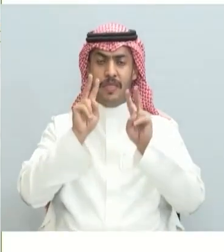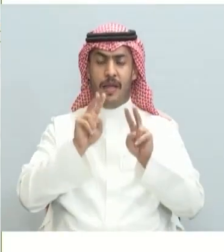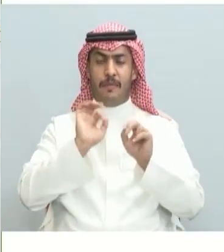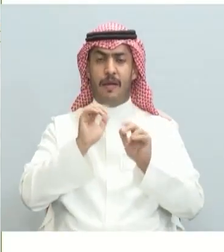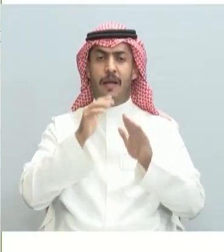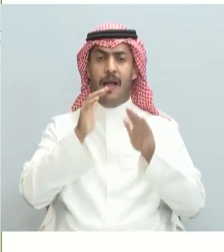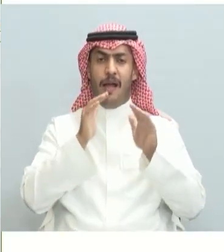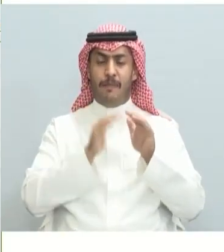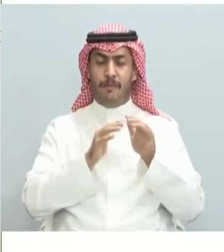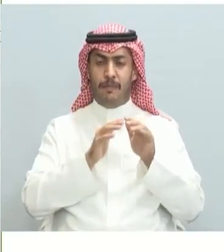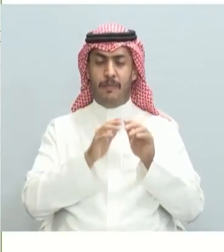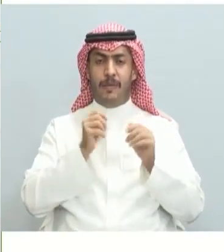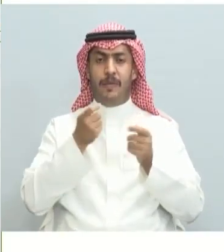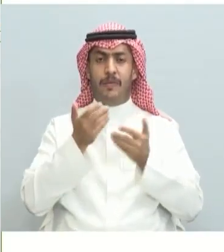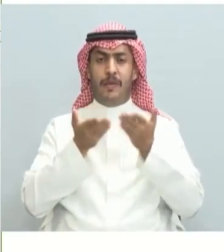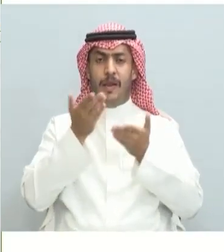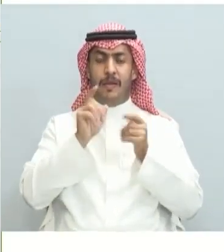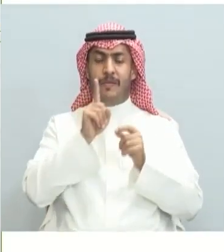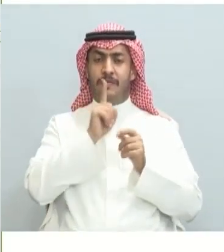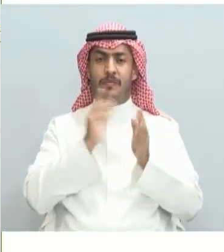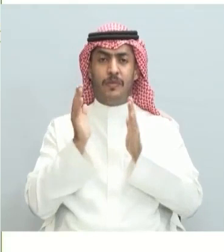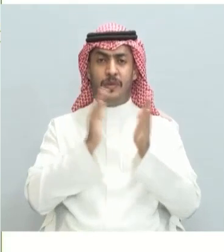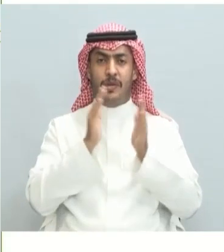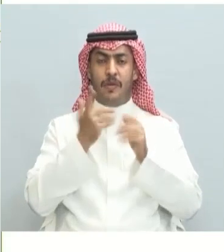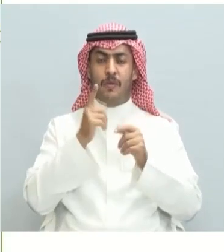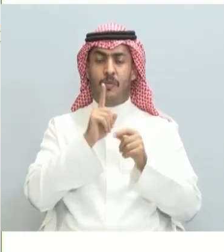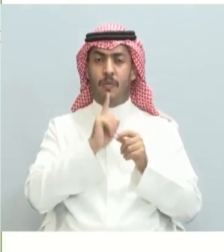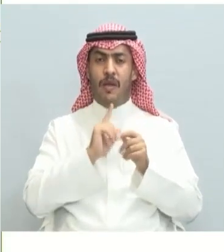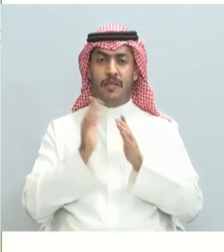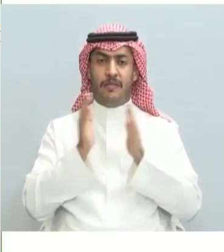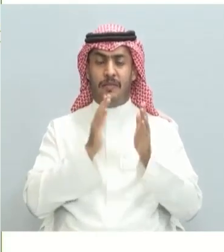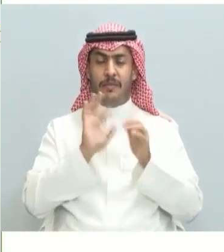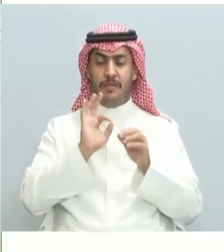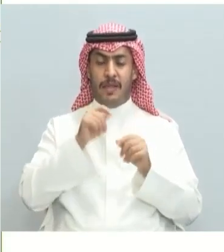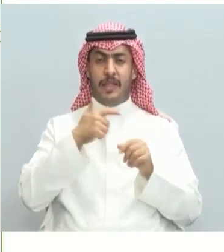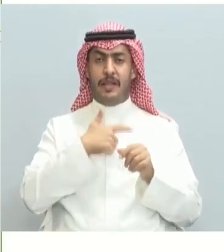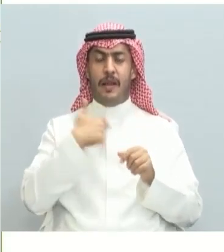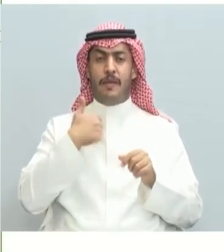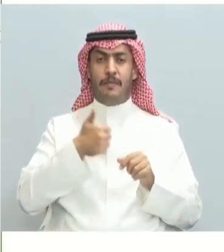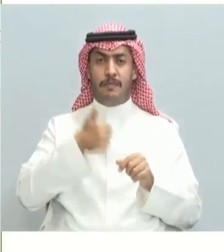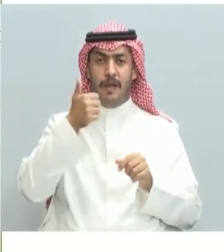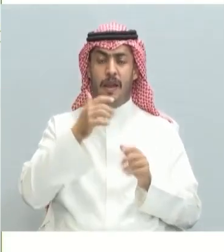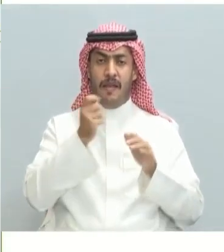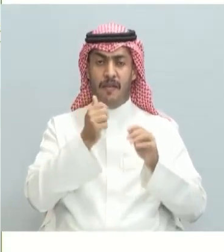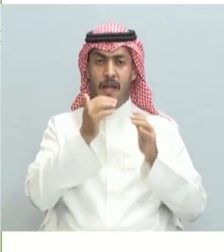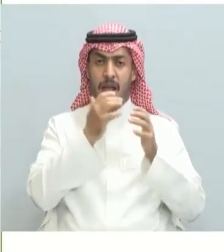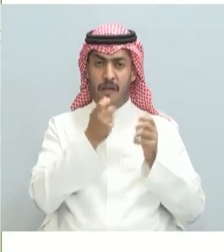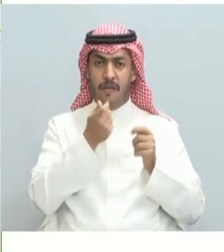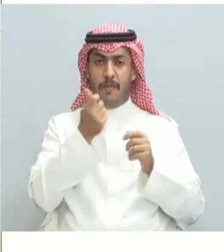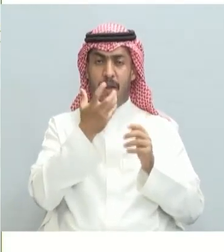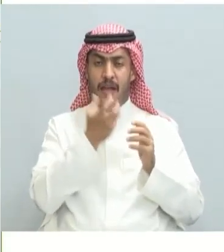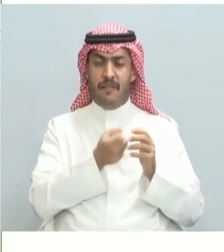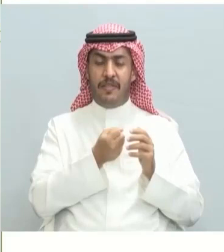مخزن للقيمه من فتره زمنيه الى اخرى اذا انا هنا استطيع تخزين المال